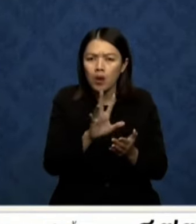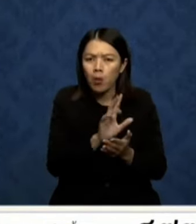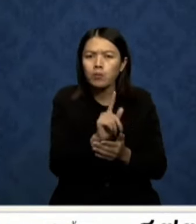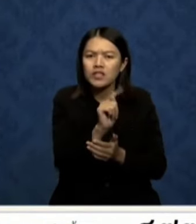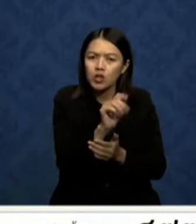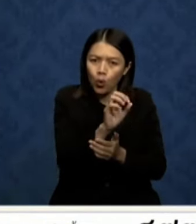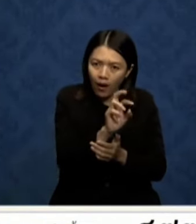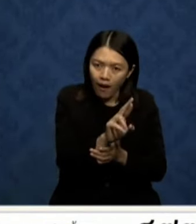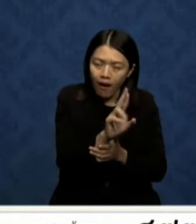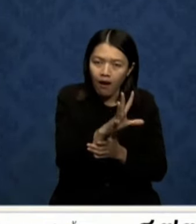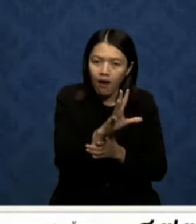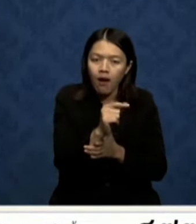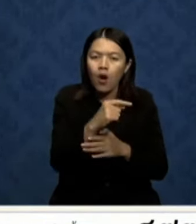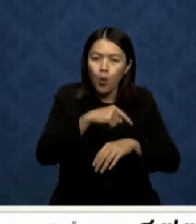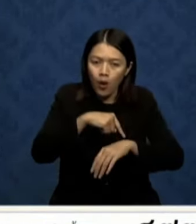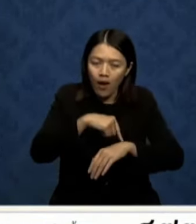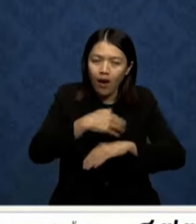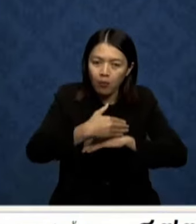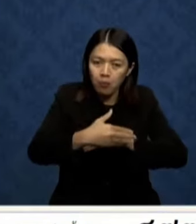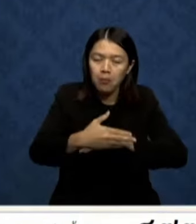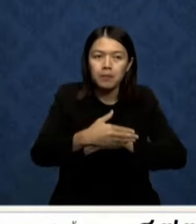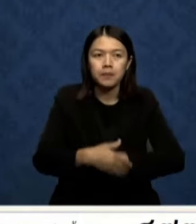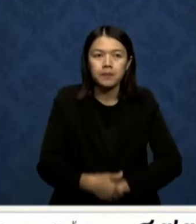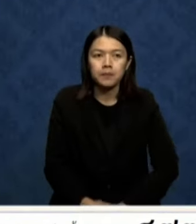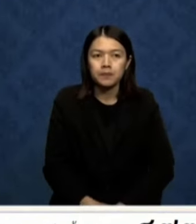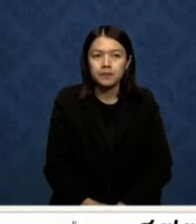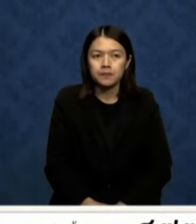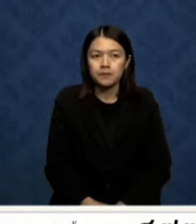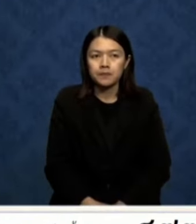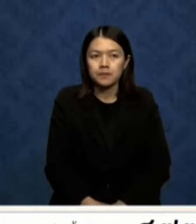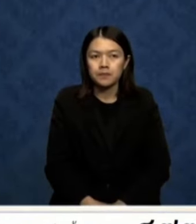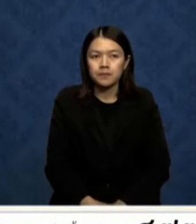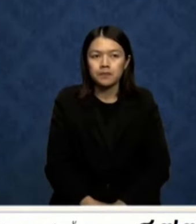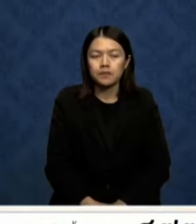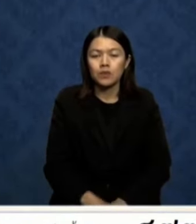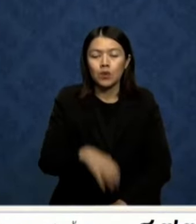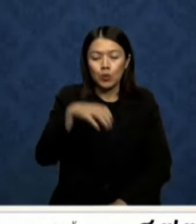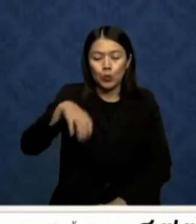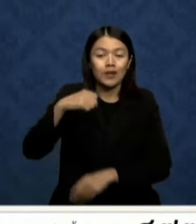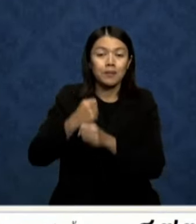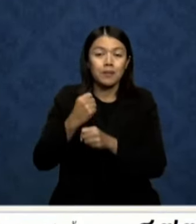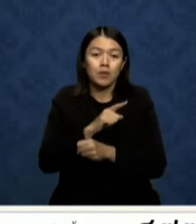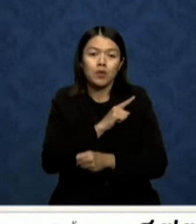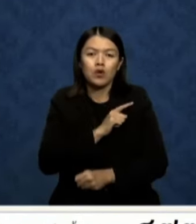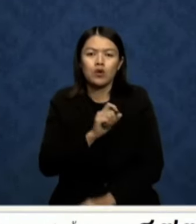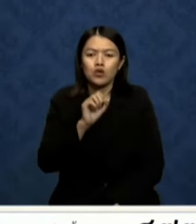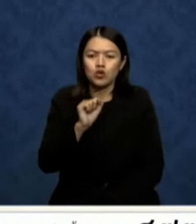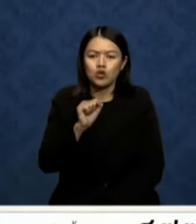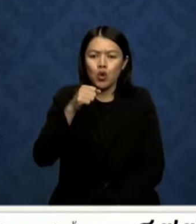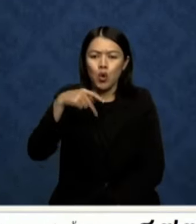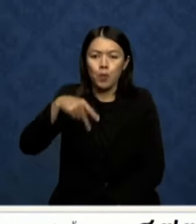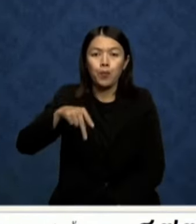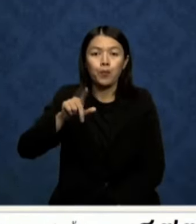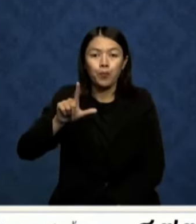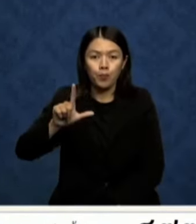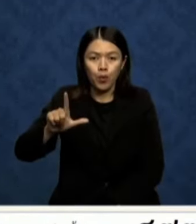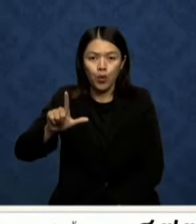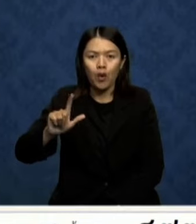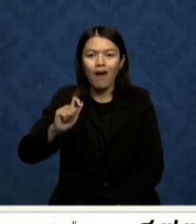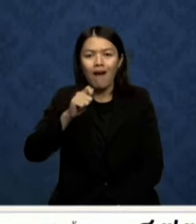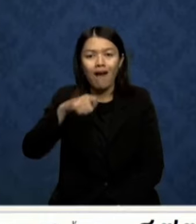เป็นห่วงในเรื่องของกรอบระยะเวลาต้องเรียนอย่างนี้ครับว่าหน่วยงานที่ดำเนินการก็คือสพร.เนี่ยเป็นเหมือนกับ